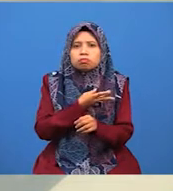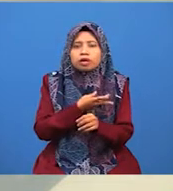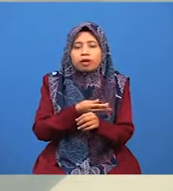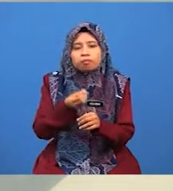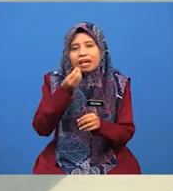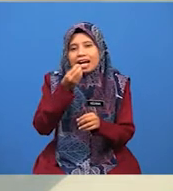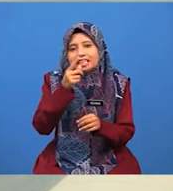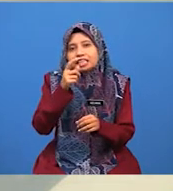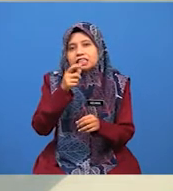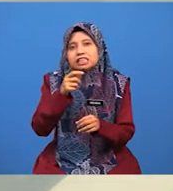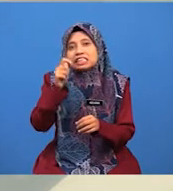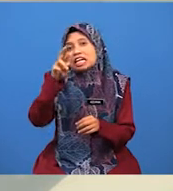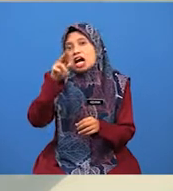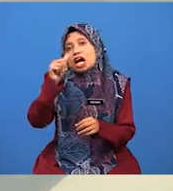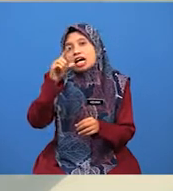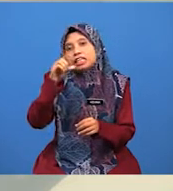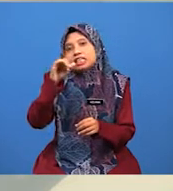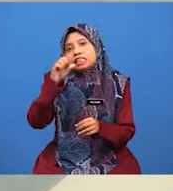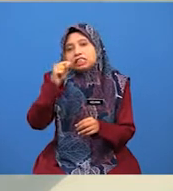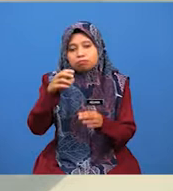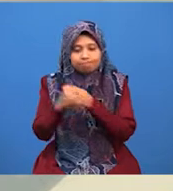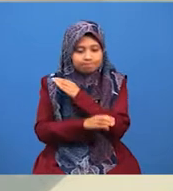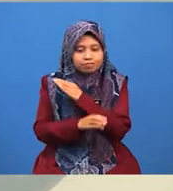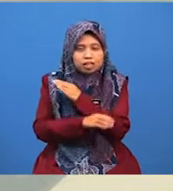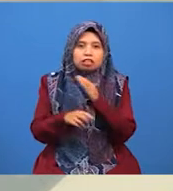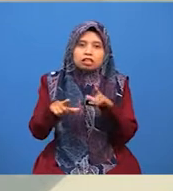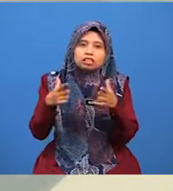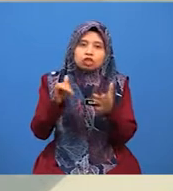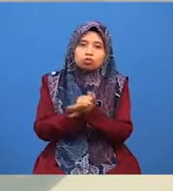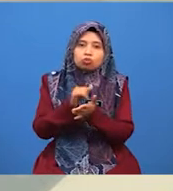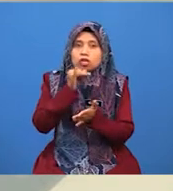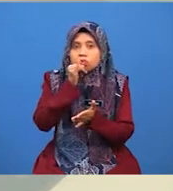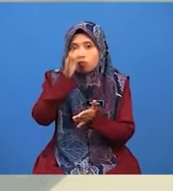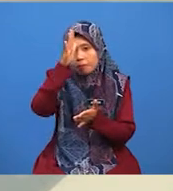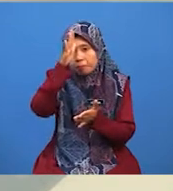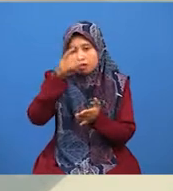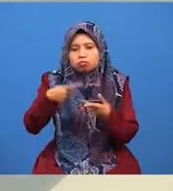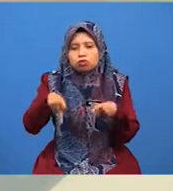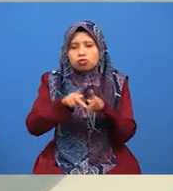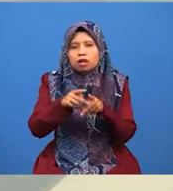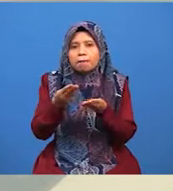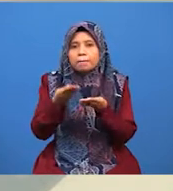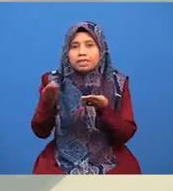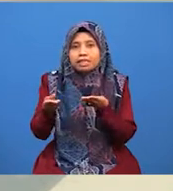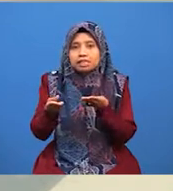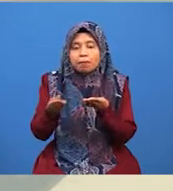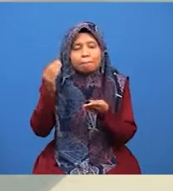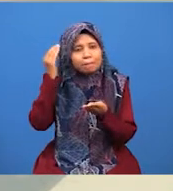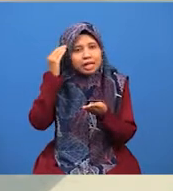makanan tradisi negara. Selain itu, ibu bapa perlulah